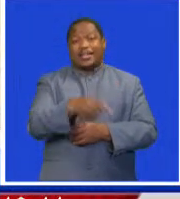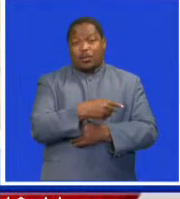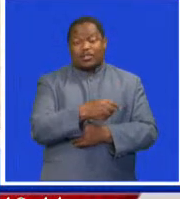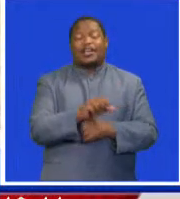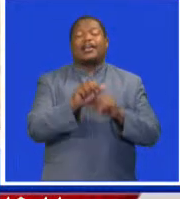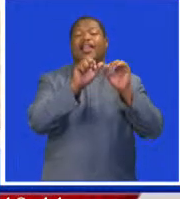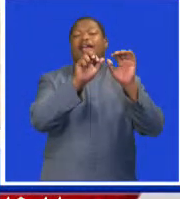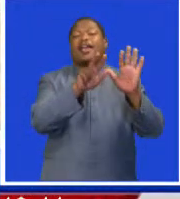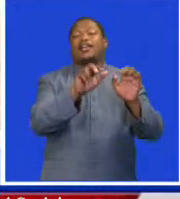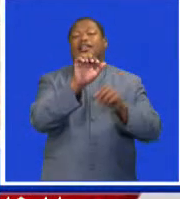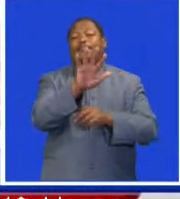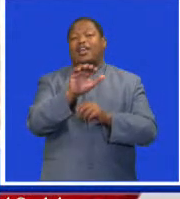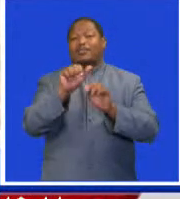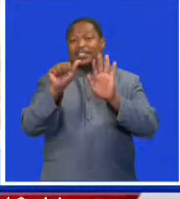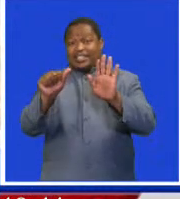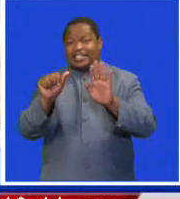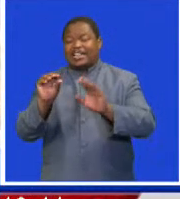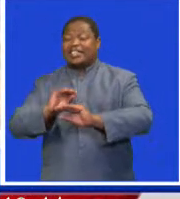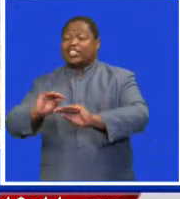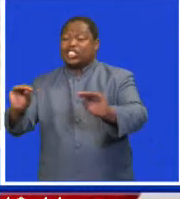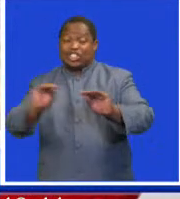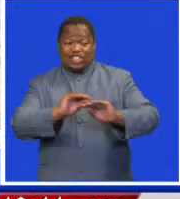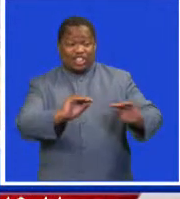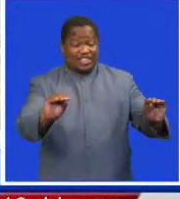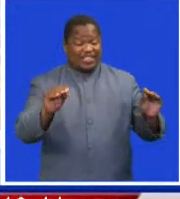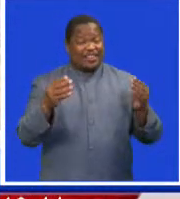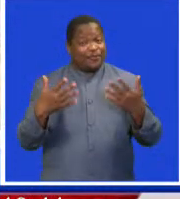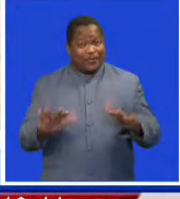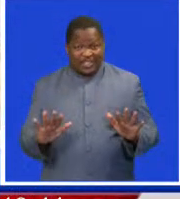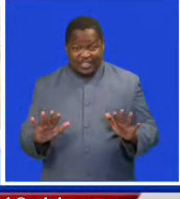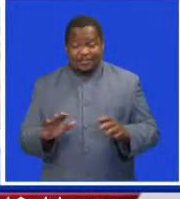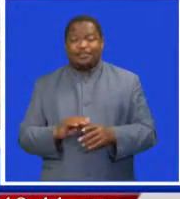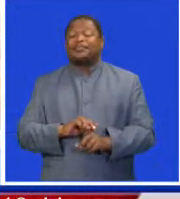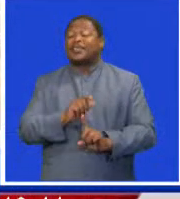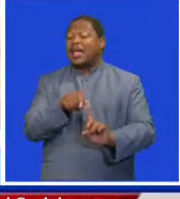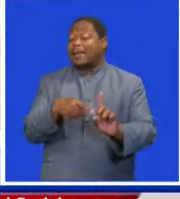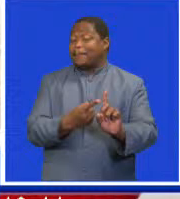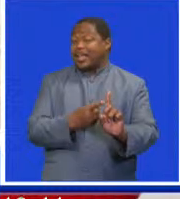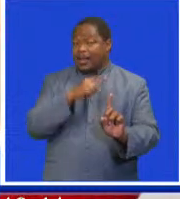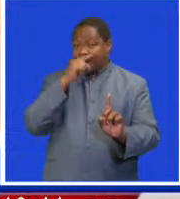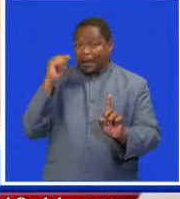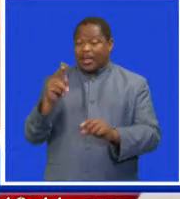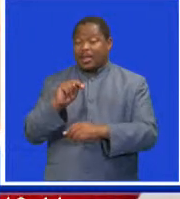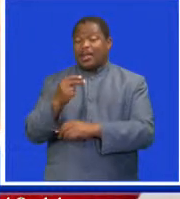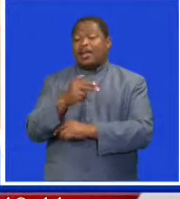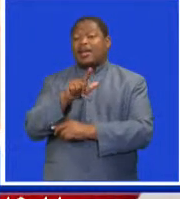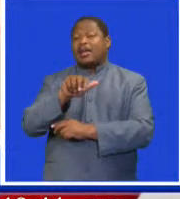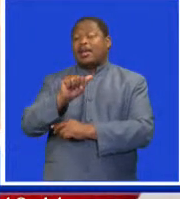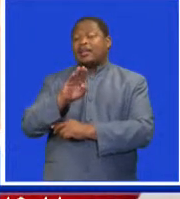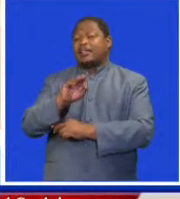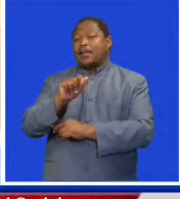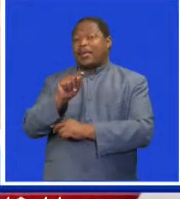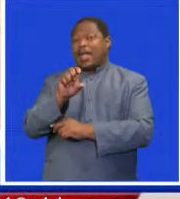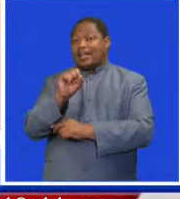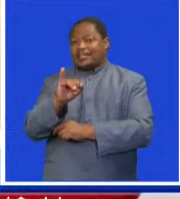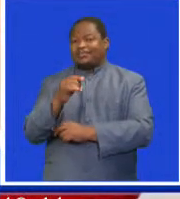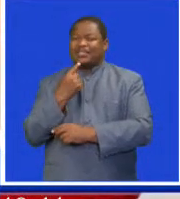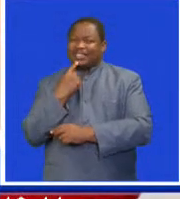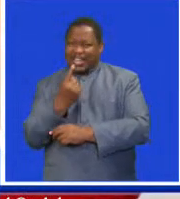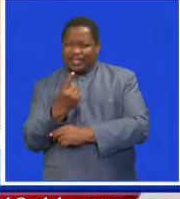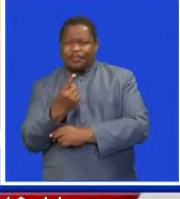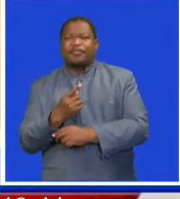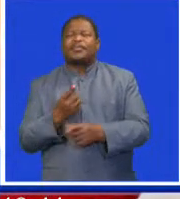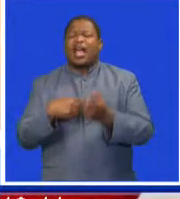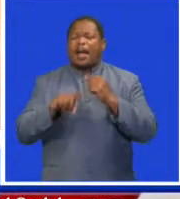201,856 Hlabathi uphinze waveta ukuthi inkinga lenkulu esebayibonile lenganzisa lo mkhuhlane indlela emaswadi ariphatha ngayo